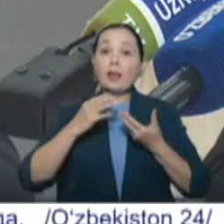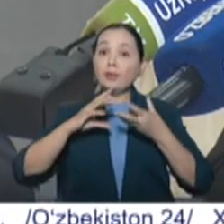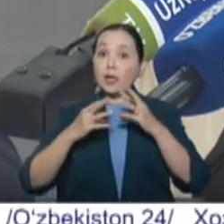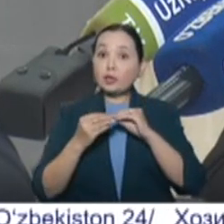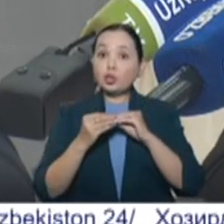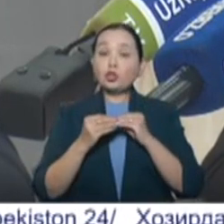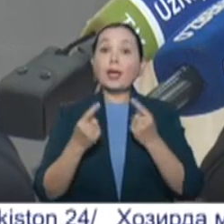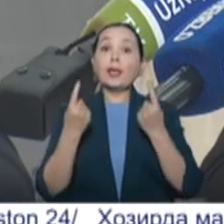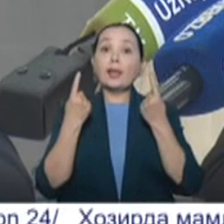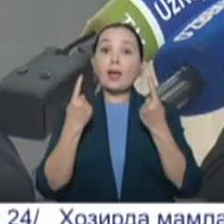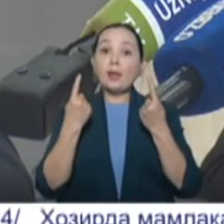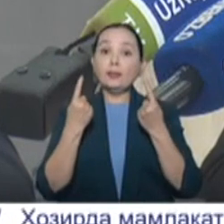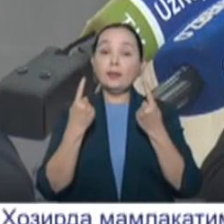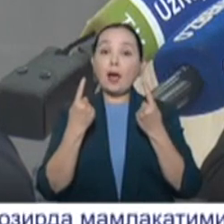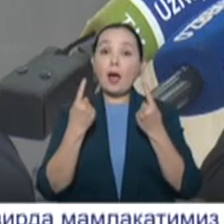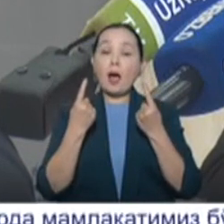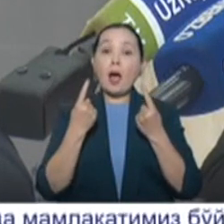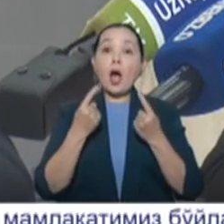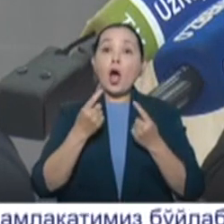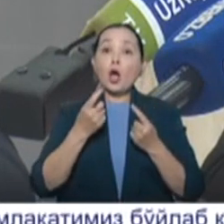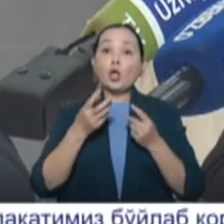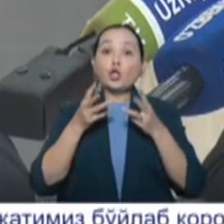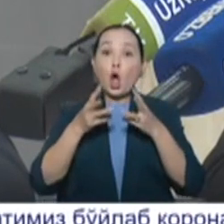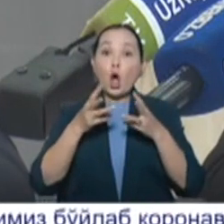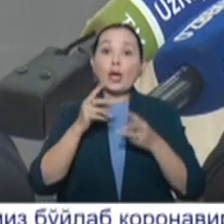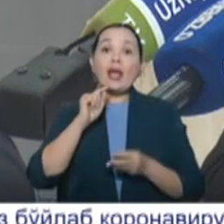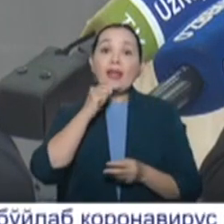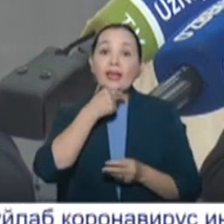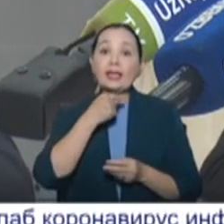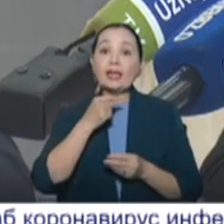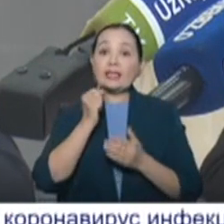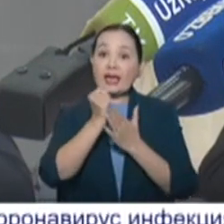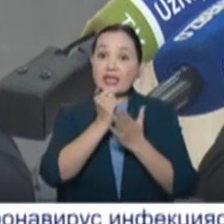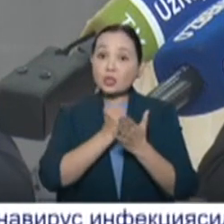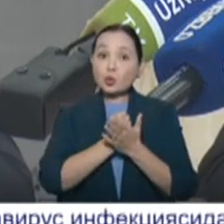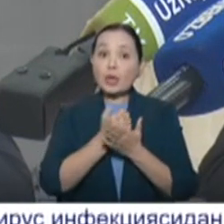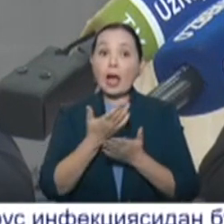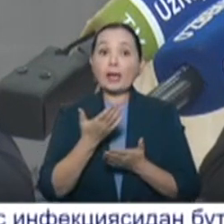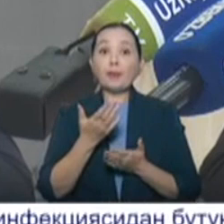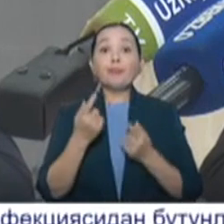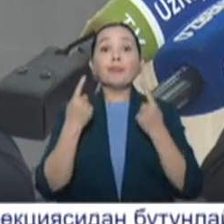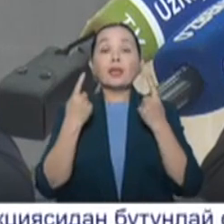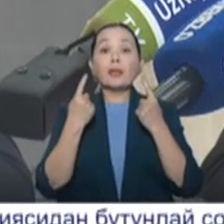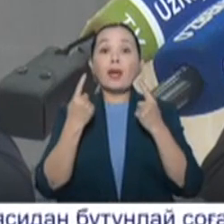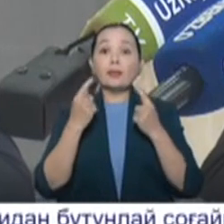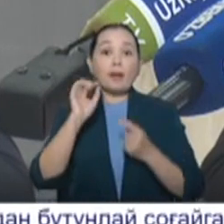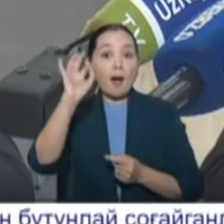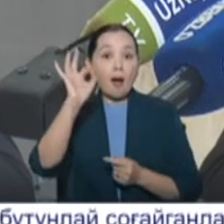natijada katta miqdorda yoqilg'i energetika resurslari va katta